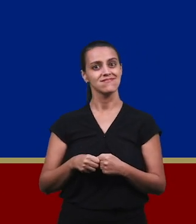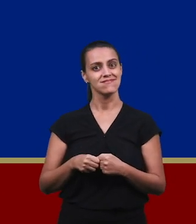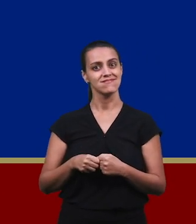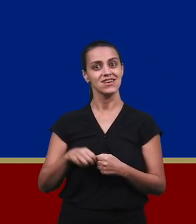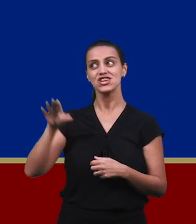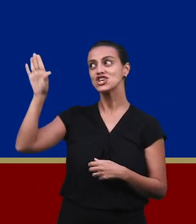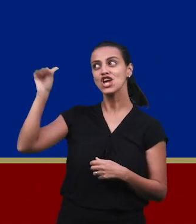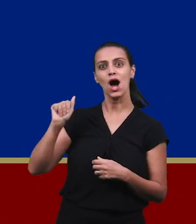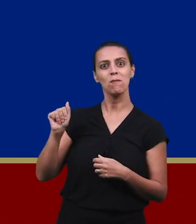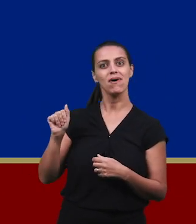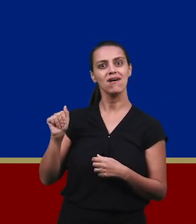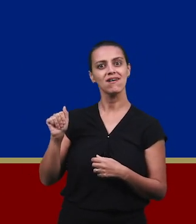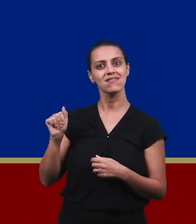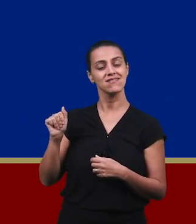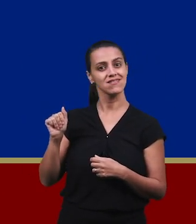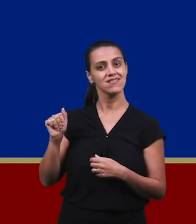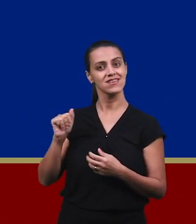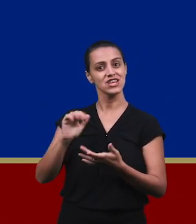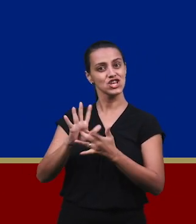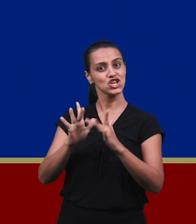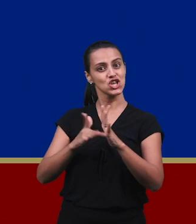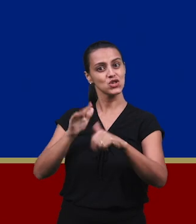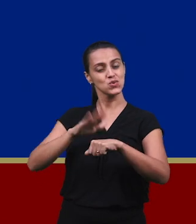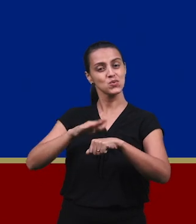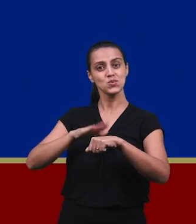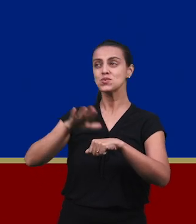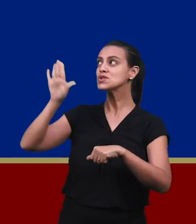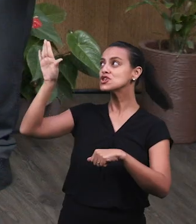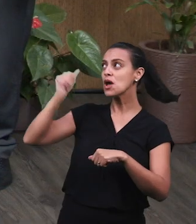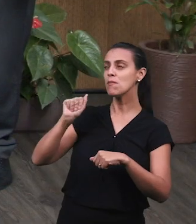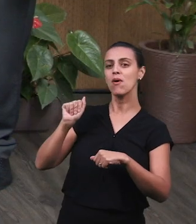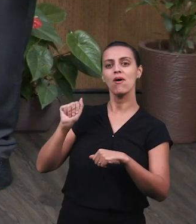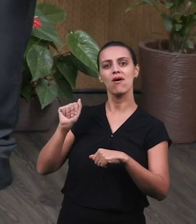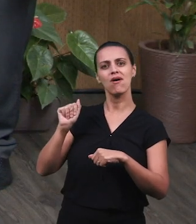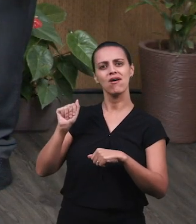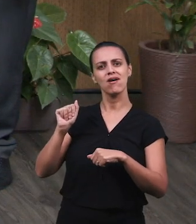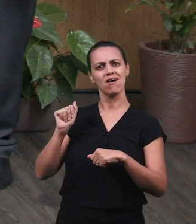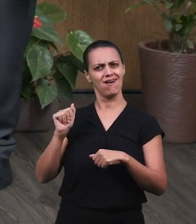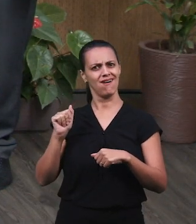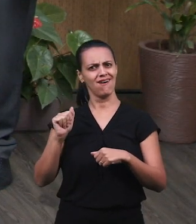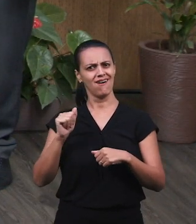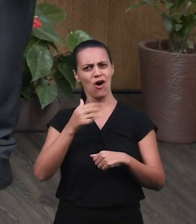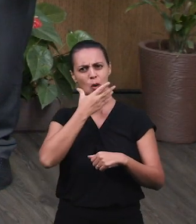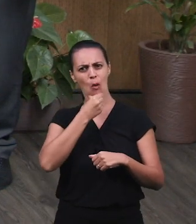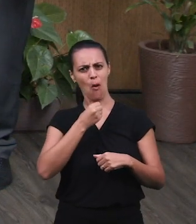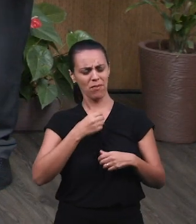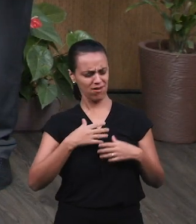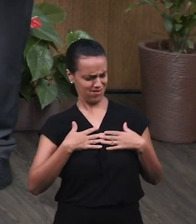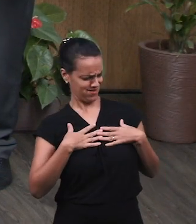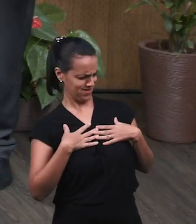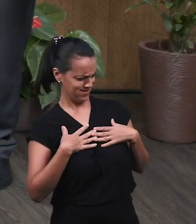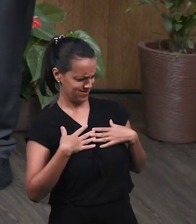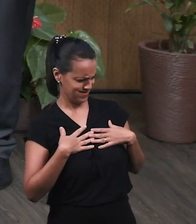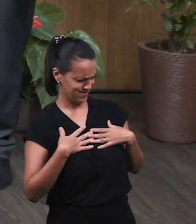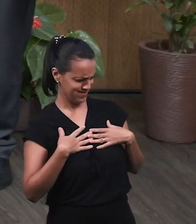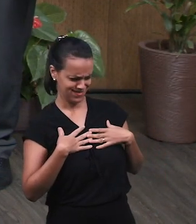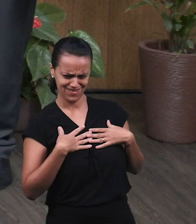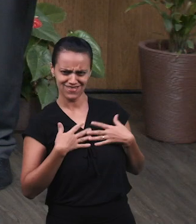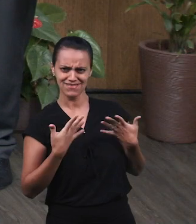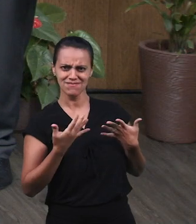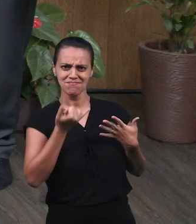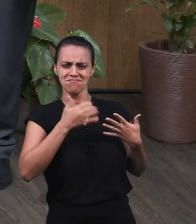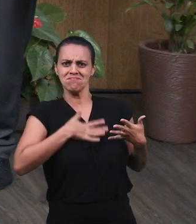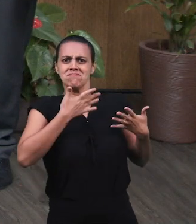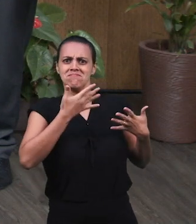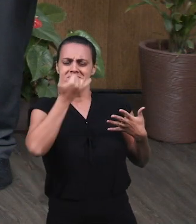par Jésus. Quelle surprise pour Zachée. Il n'attendait pas. Jésus savait déjà qu'il